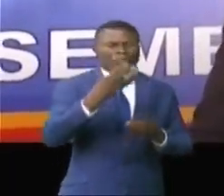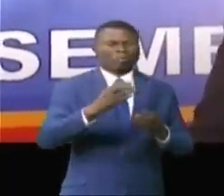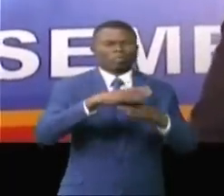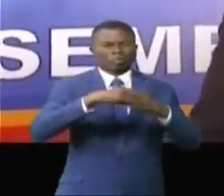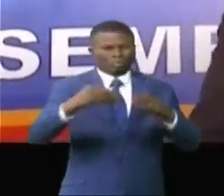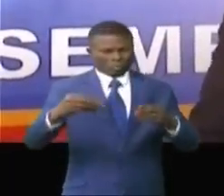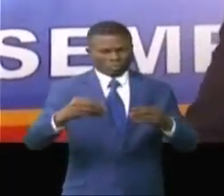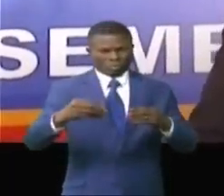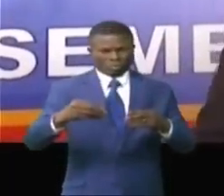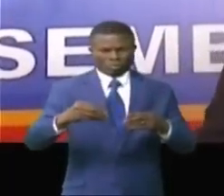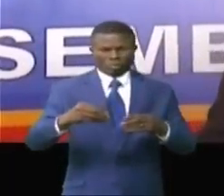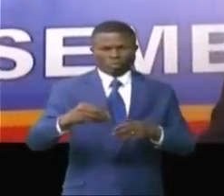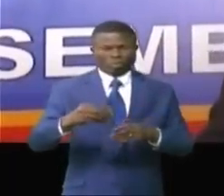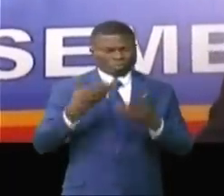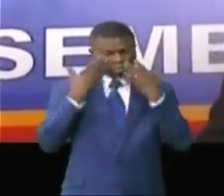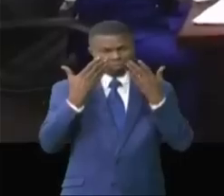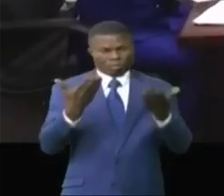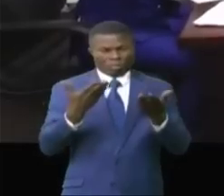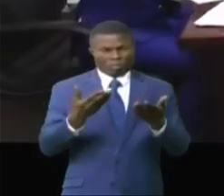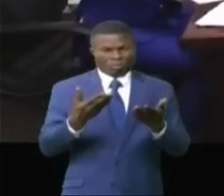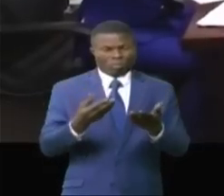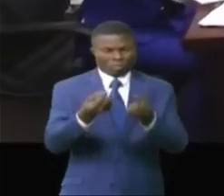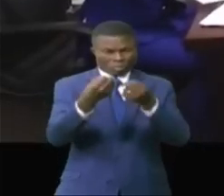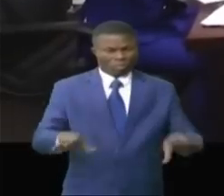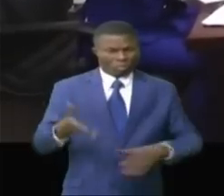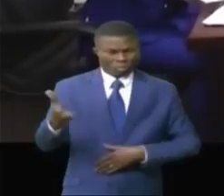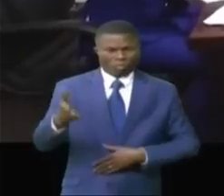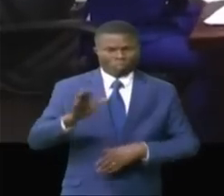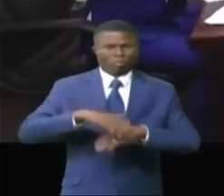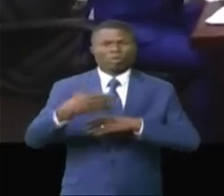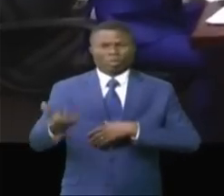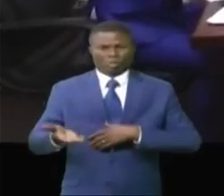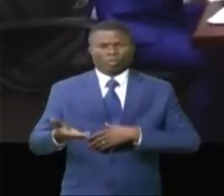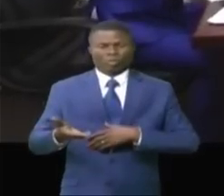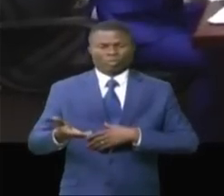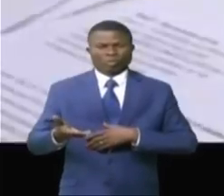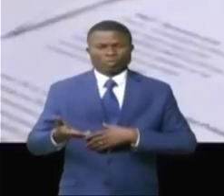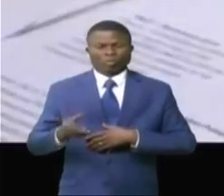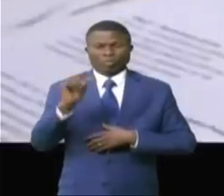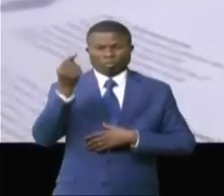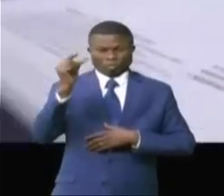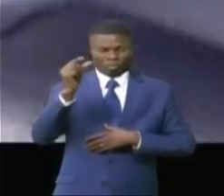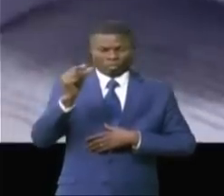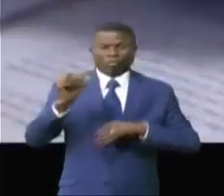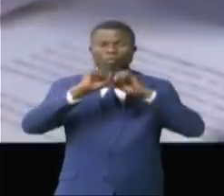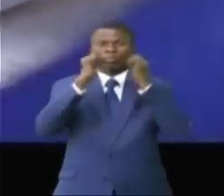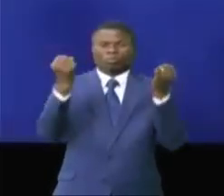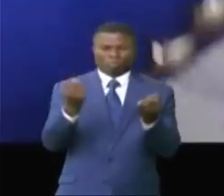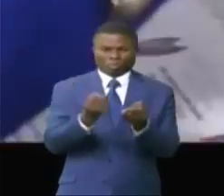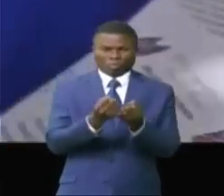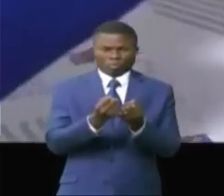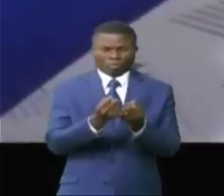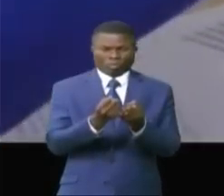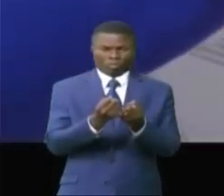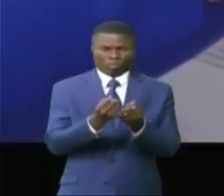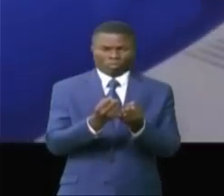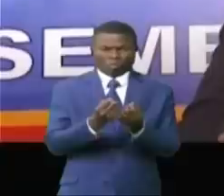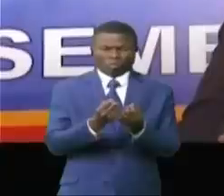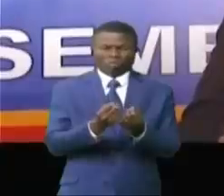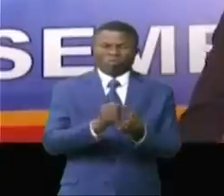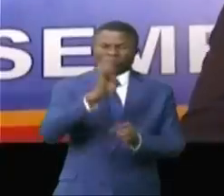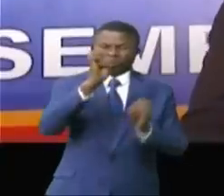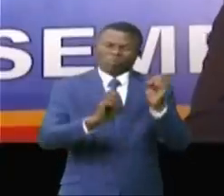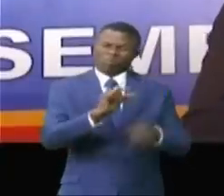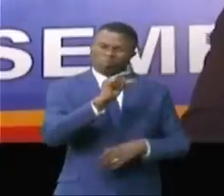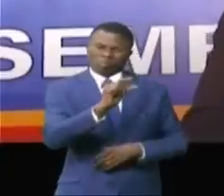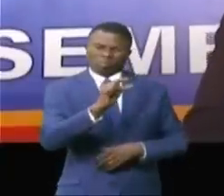le carat. Vous voyez le manque à gagner. La conséquence, c'est que les diamants de la SACIM sont sous-évalués.